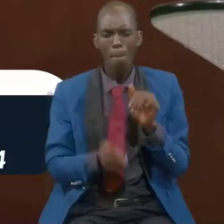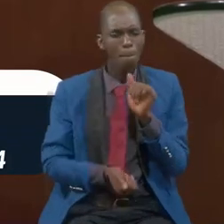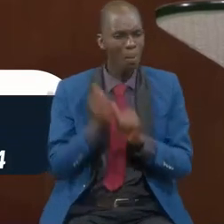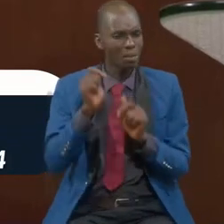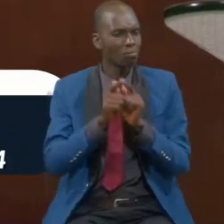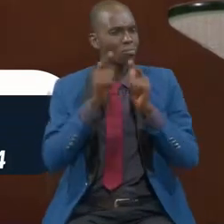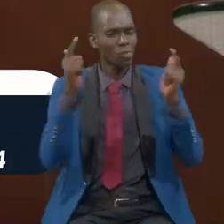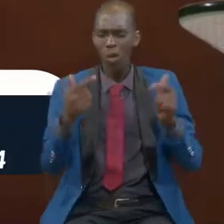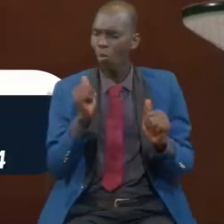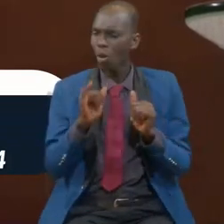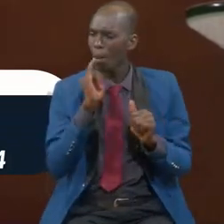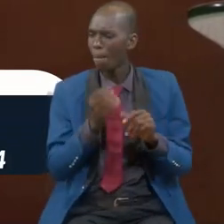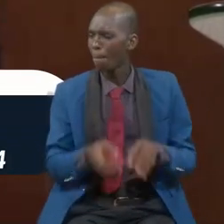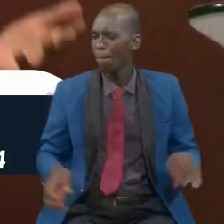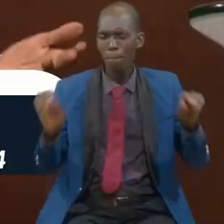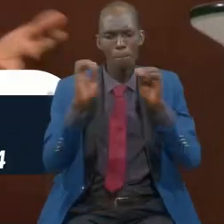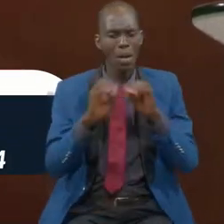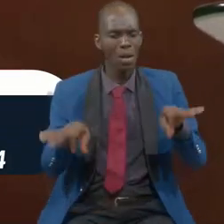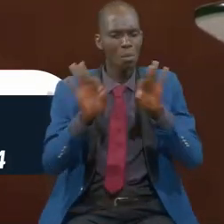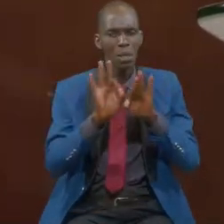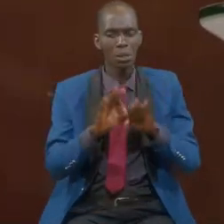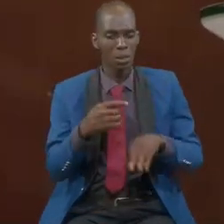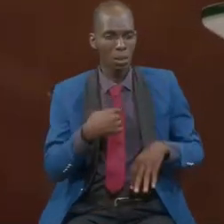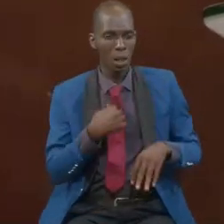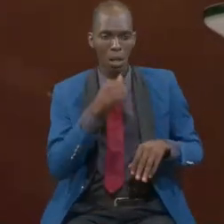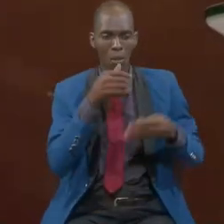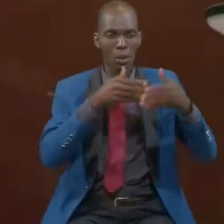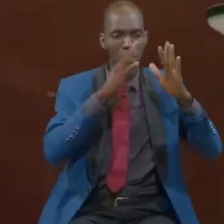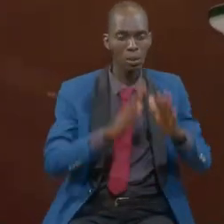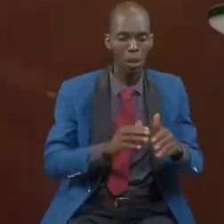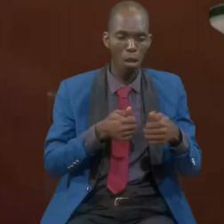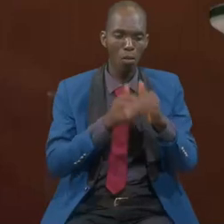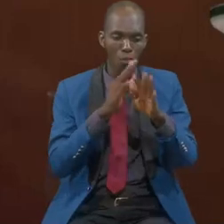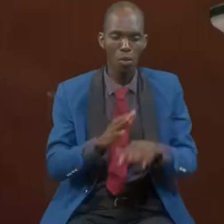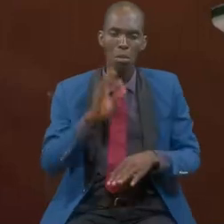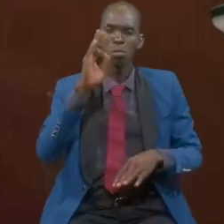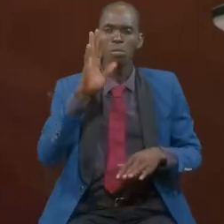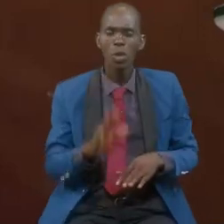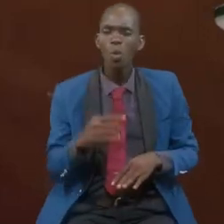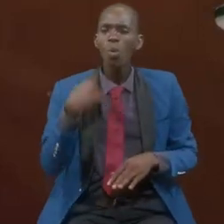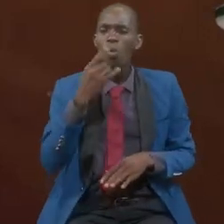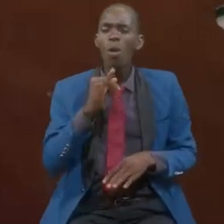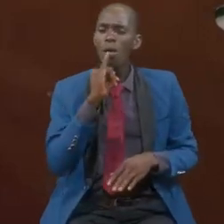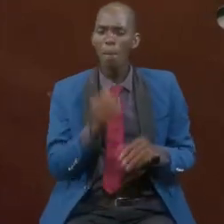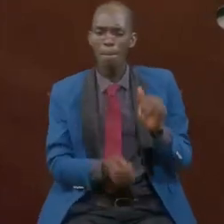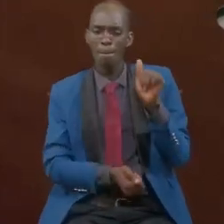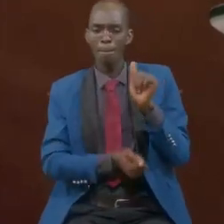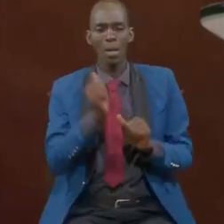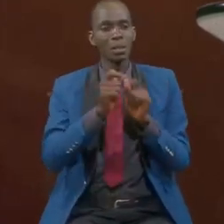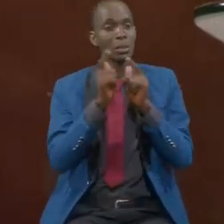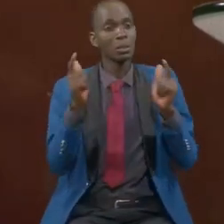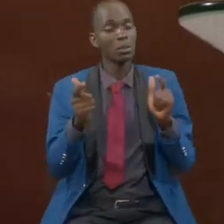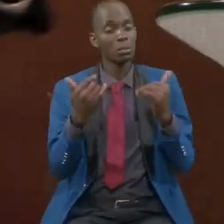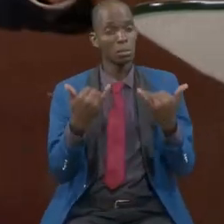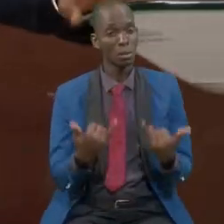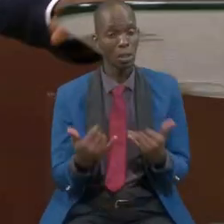grande section, quelle est l'église, la section la plus importante, je suis dirigeant, je suis membre, je suis ministre, qui est le plus